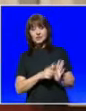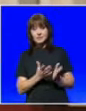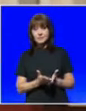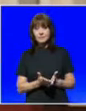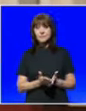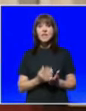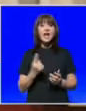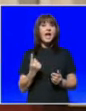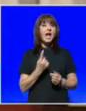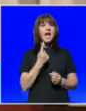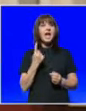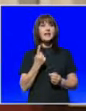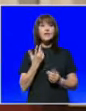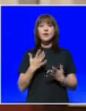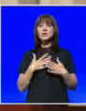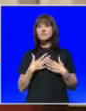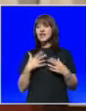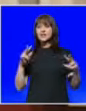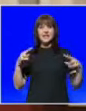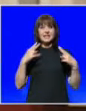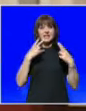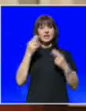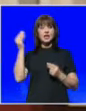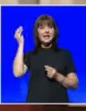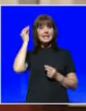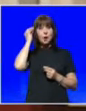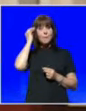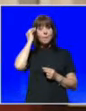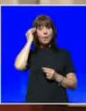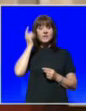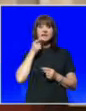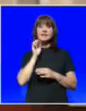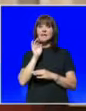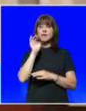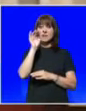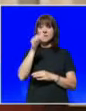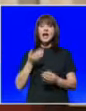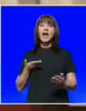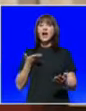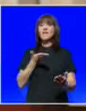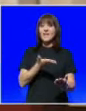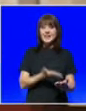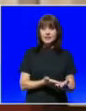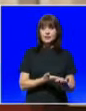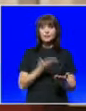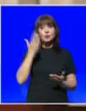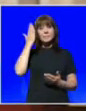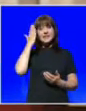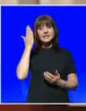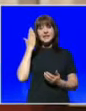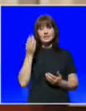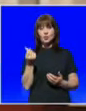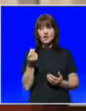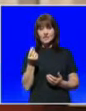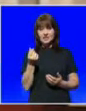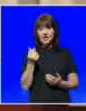може би е хубаво нашите зрители да запомнят за напред, е, че внесеното от Министерството финанси число на